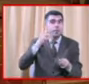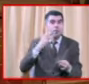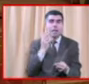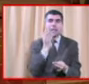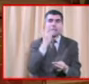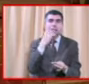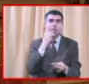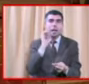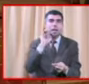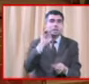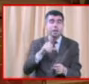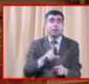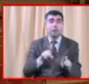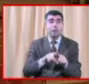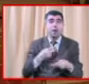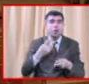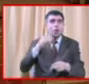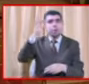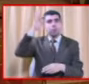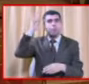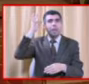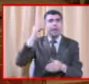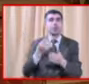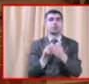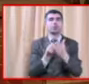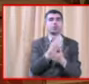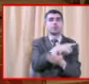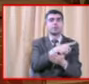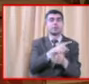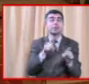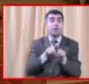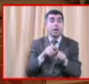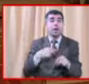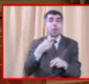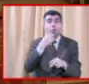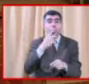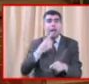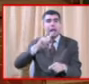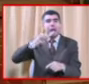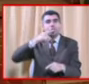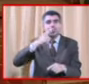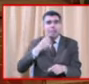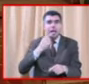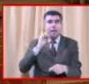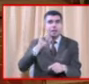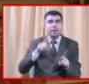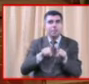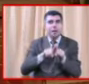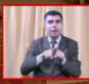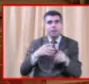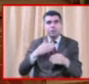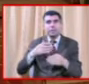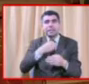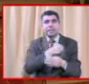الاقليم ديال ميدلت، ولكن مع كامل الاسف كنا كنتمناو ديك الوقت يعني الناس ديال الرشيديه فيما يخص المستشفى ديال الريش والناس